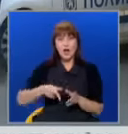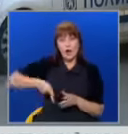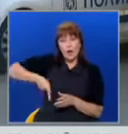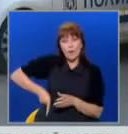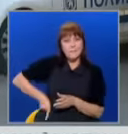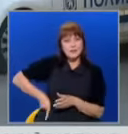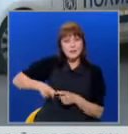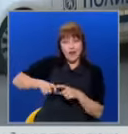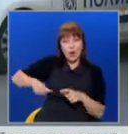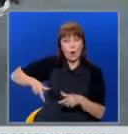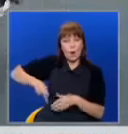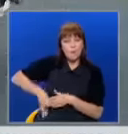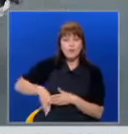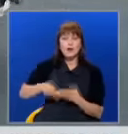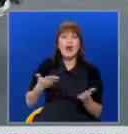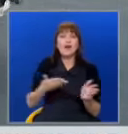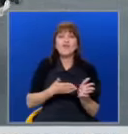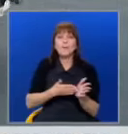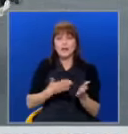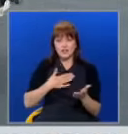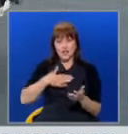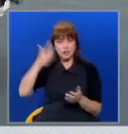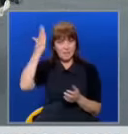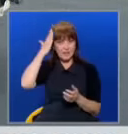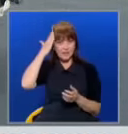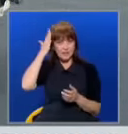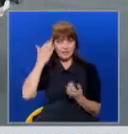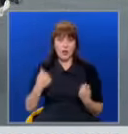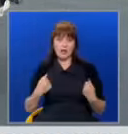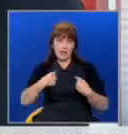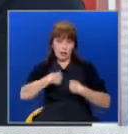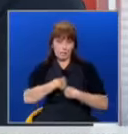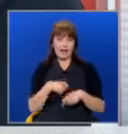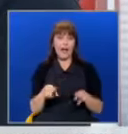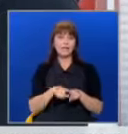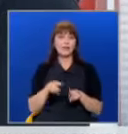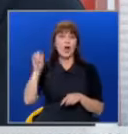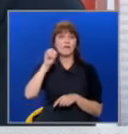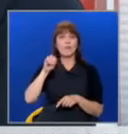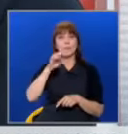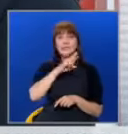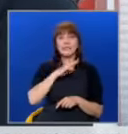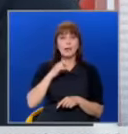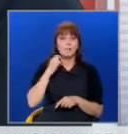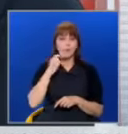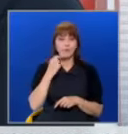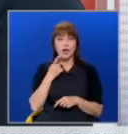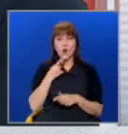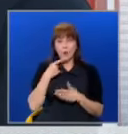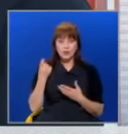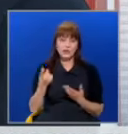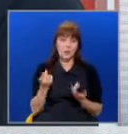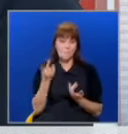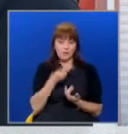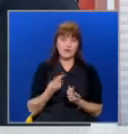да разбера какво пречи на нашето министерство да ни облекат като европейските полицаи. Ние от години повтаряме, че нямаме униформи. Все